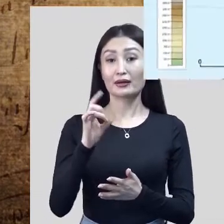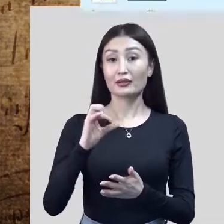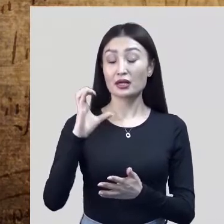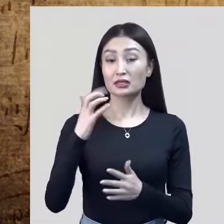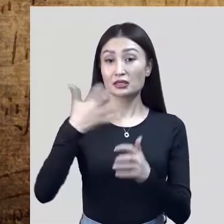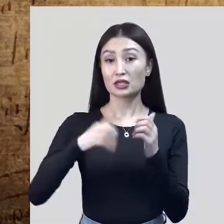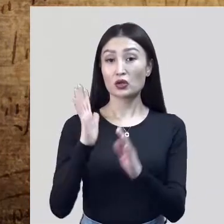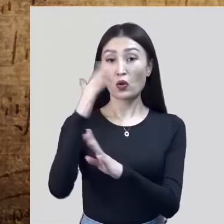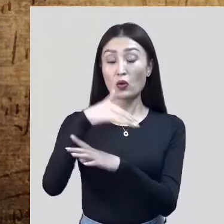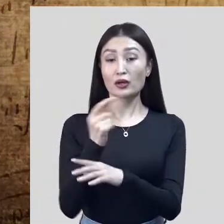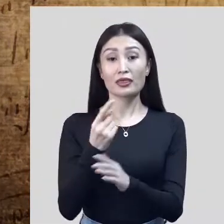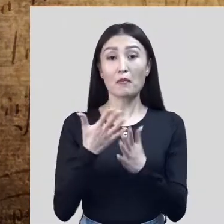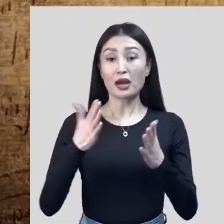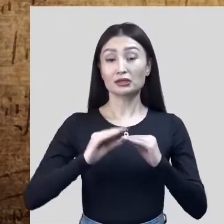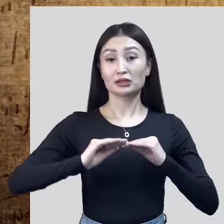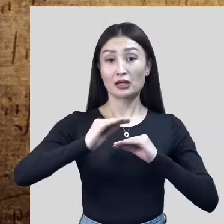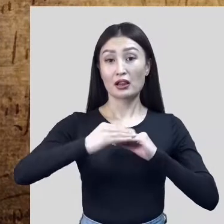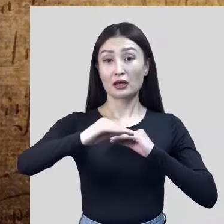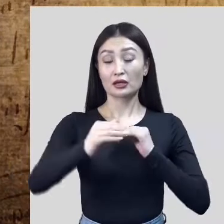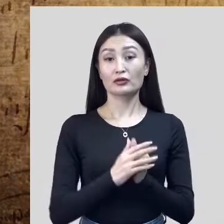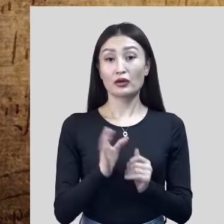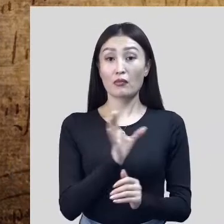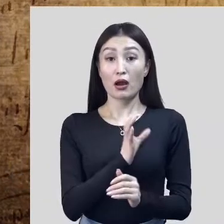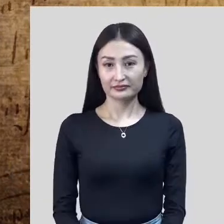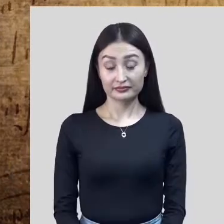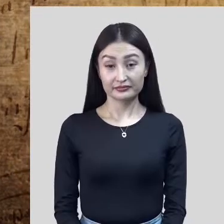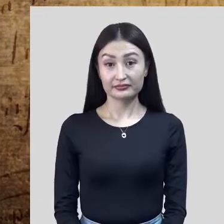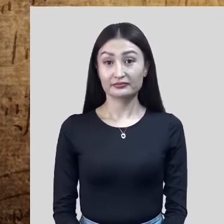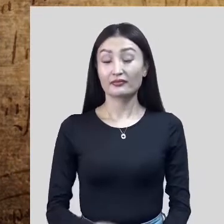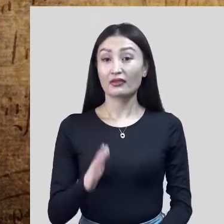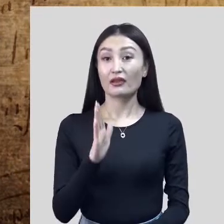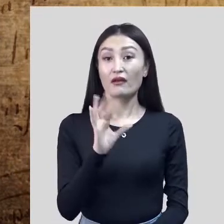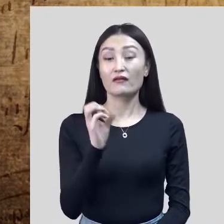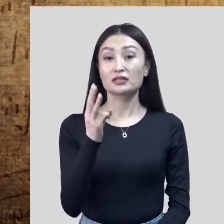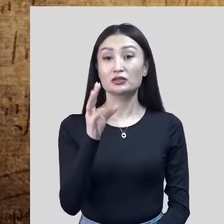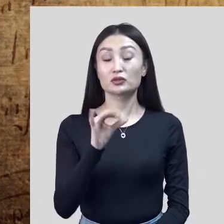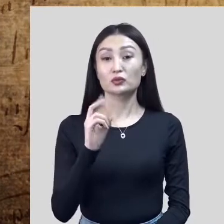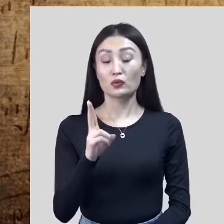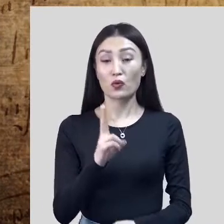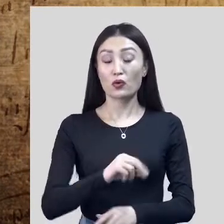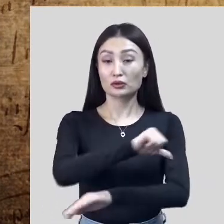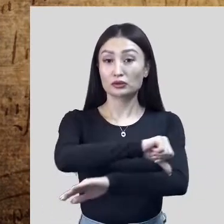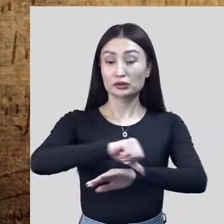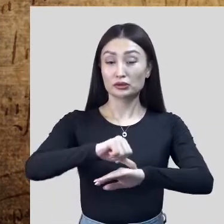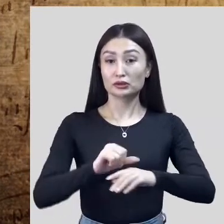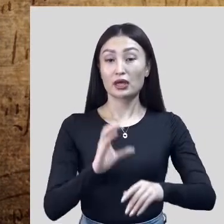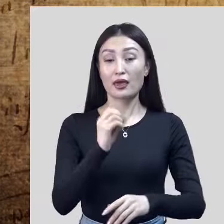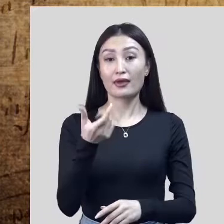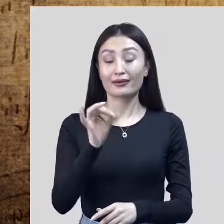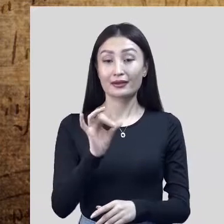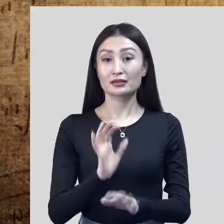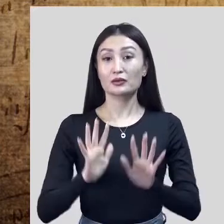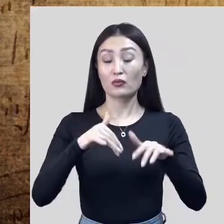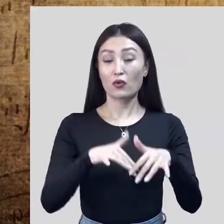гор располагались небольшие равнины с плодородной почвой. Восточное побережье Греции, омываемое Эгейским морем,